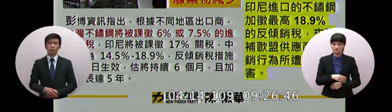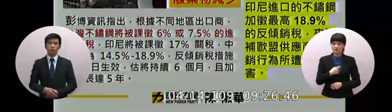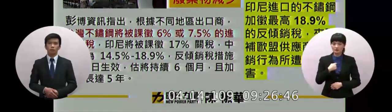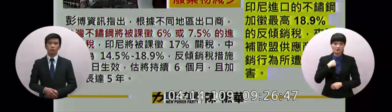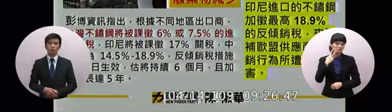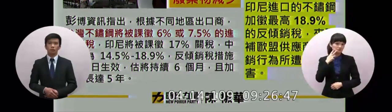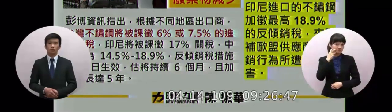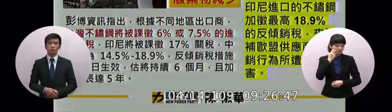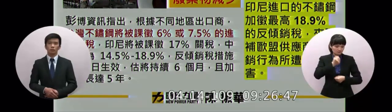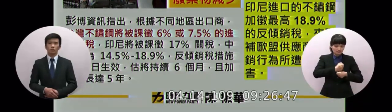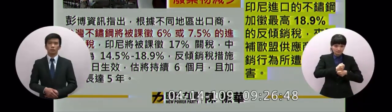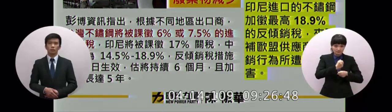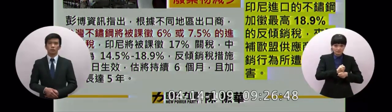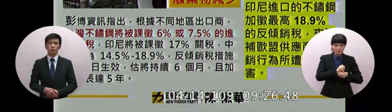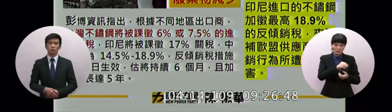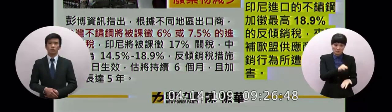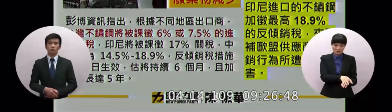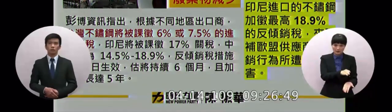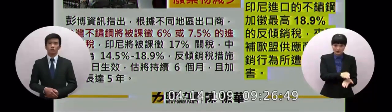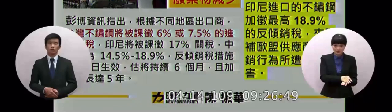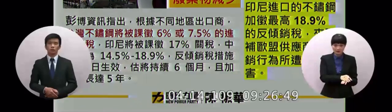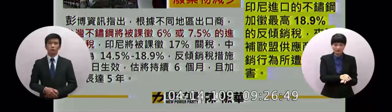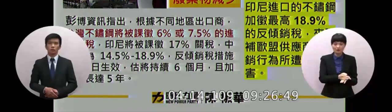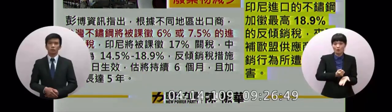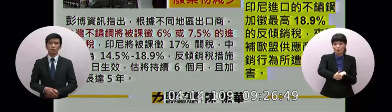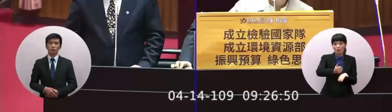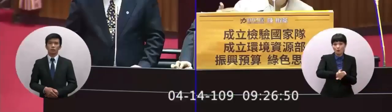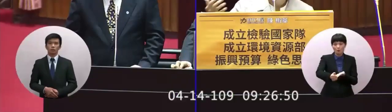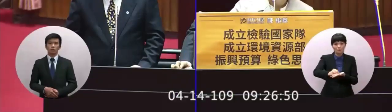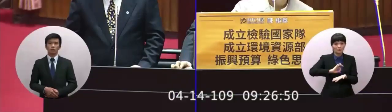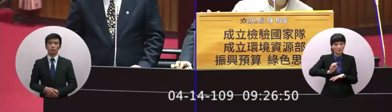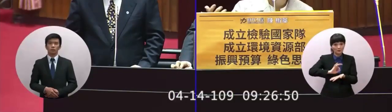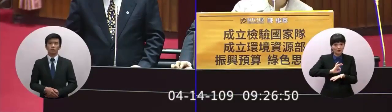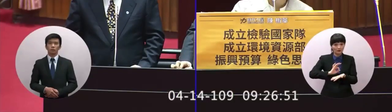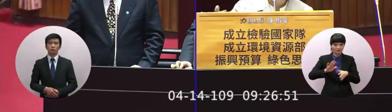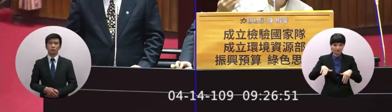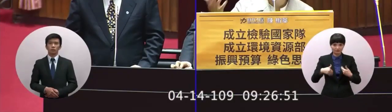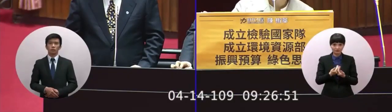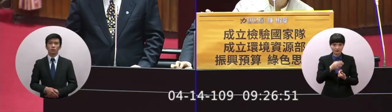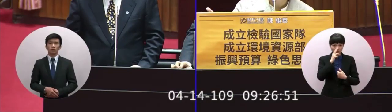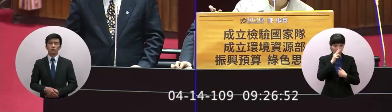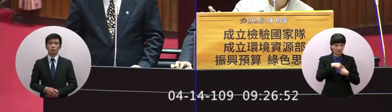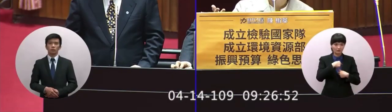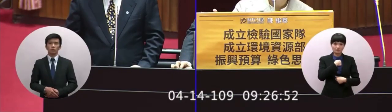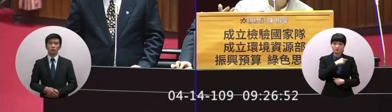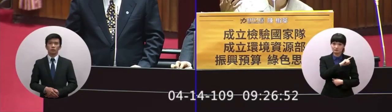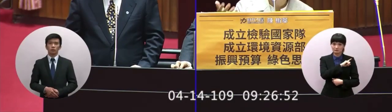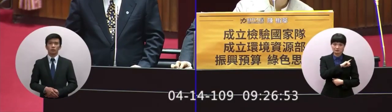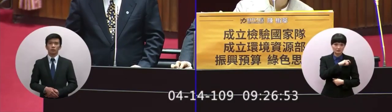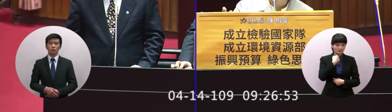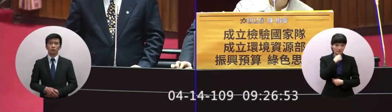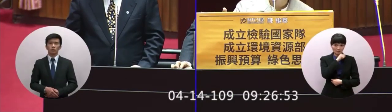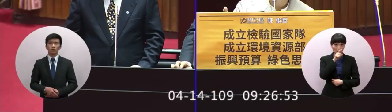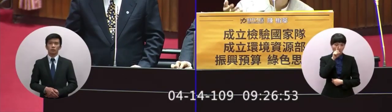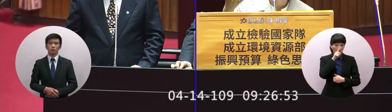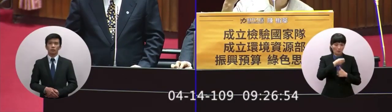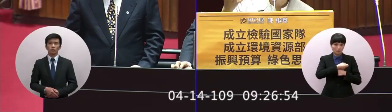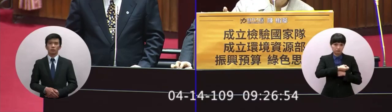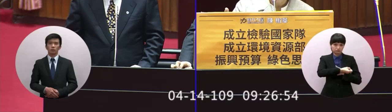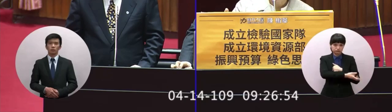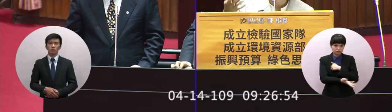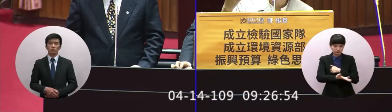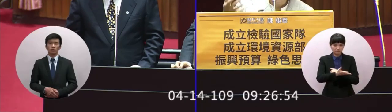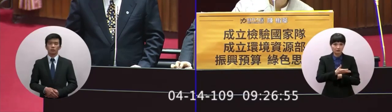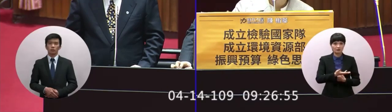铁，但是却造成台湾的污染，废弃物很多。我要跟院长报告，这